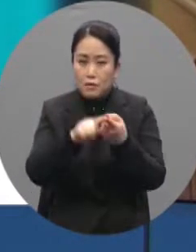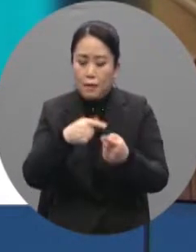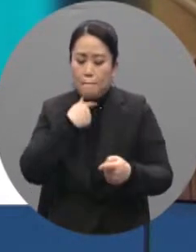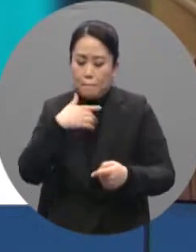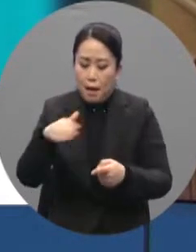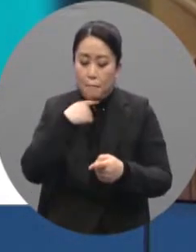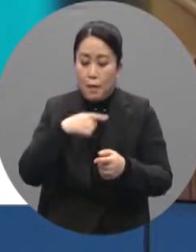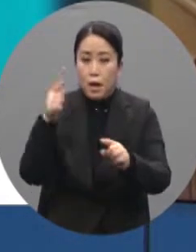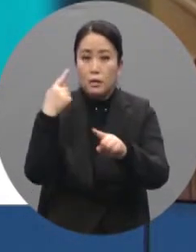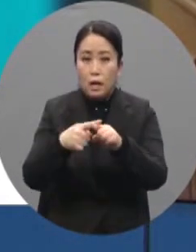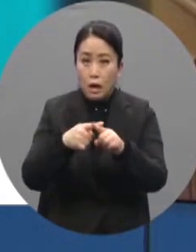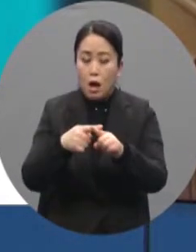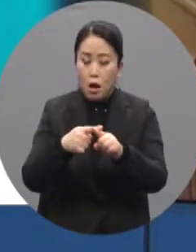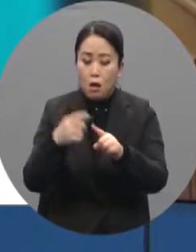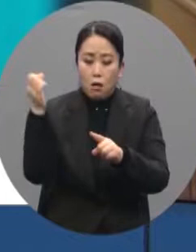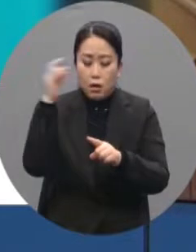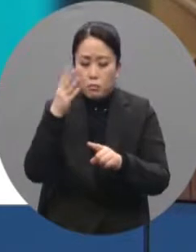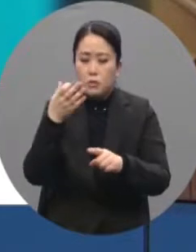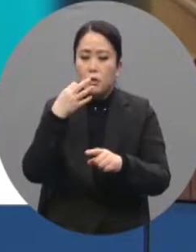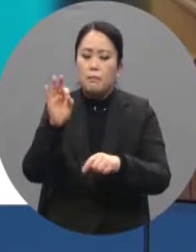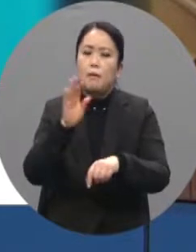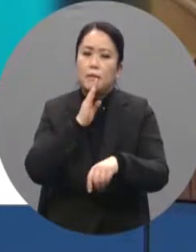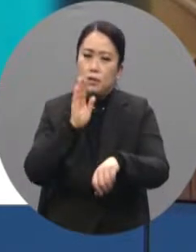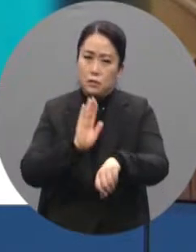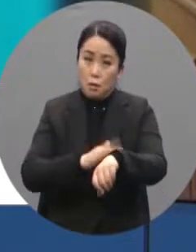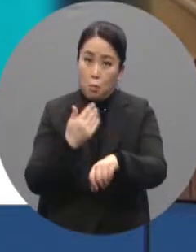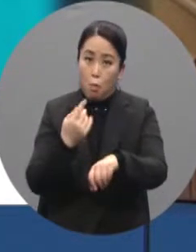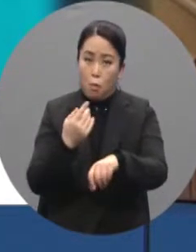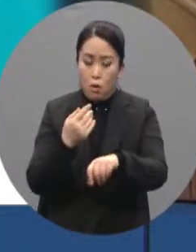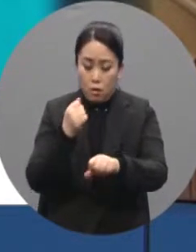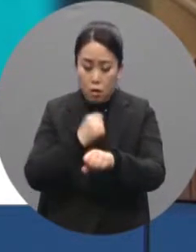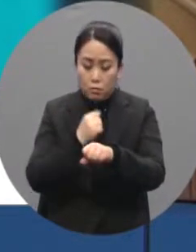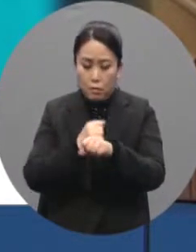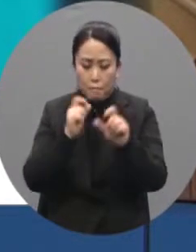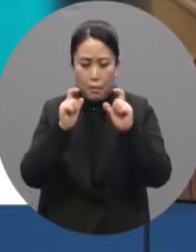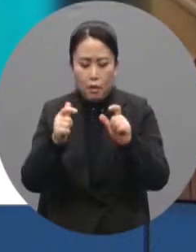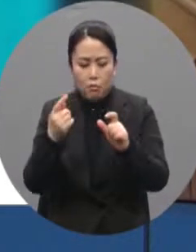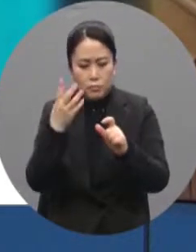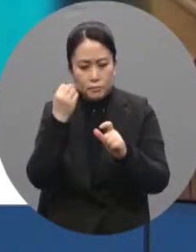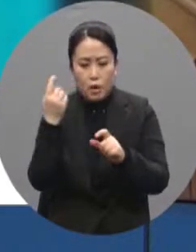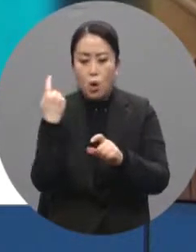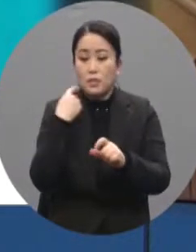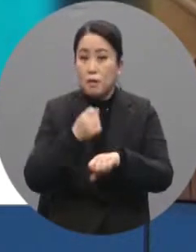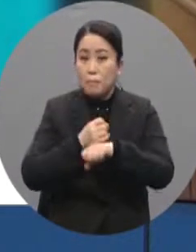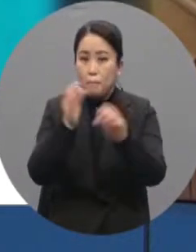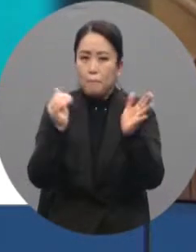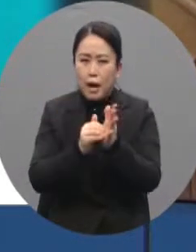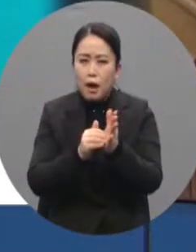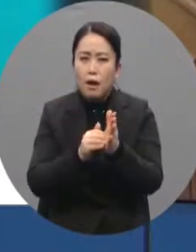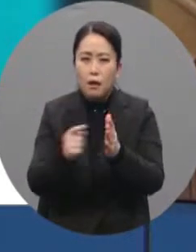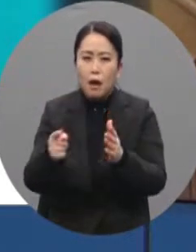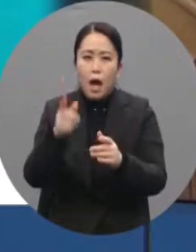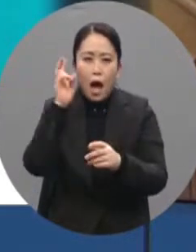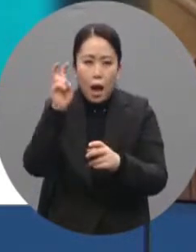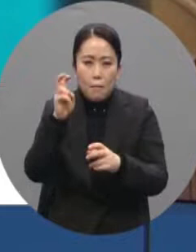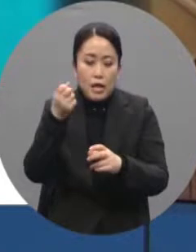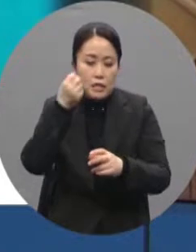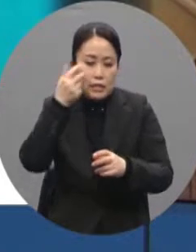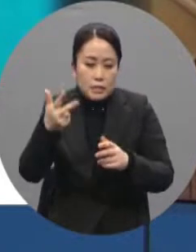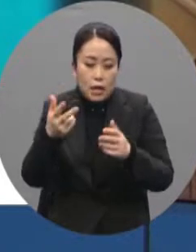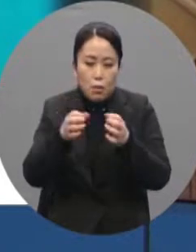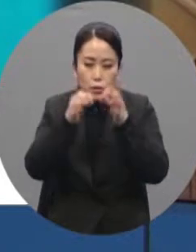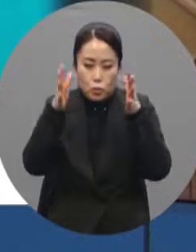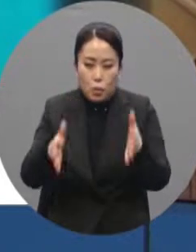나왔다는 소식을 어제 전해드렸는데요. 재판을 7개월이나 끌며 석방 가능성을 노리다가 핵심 증거가